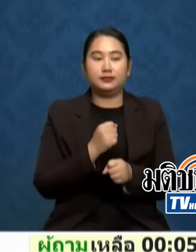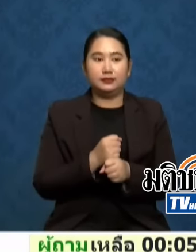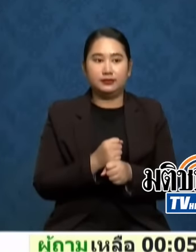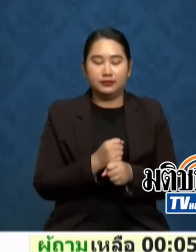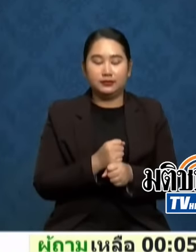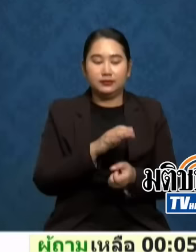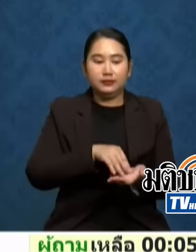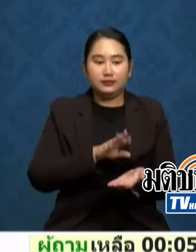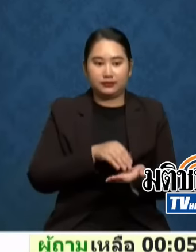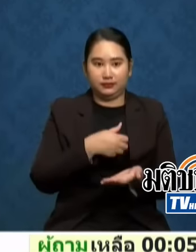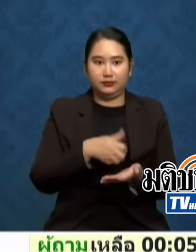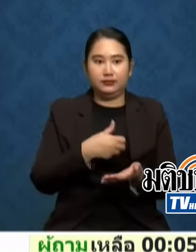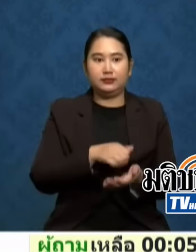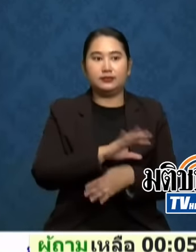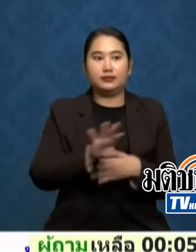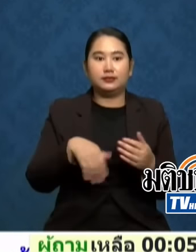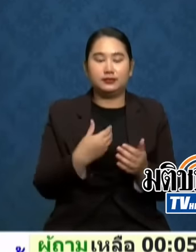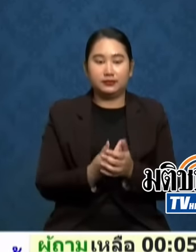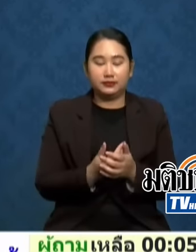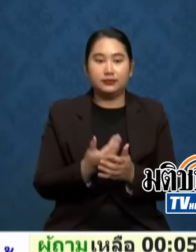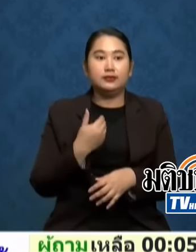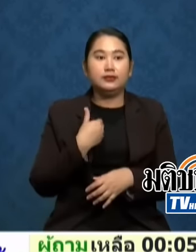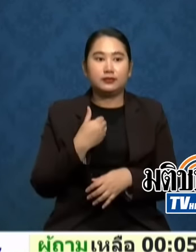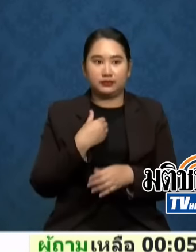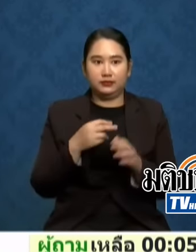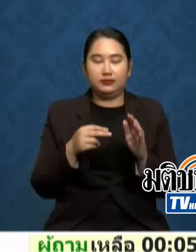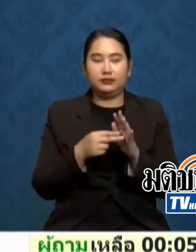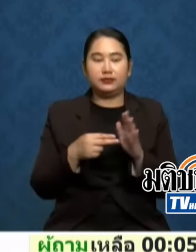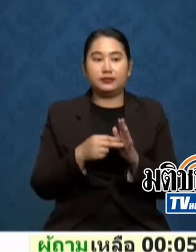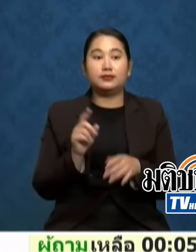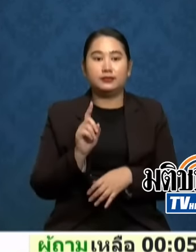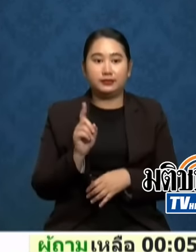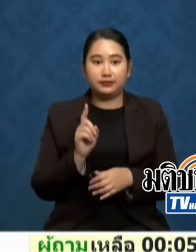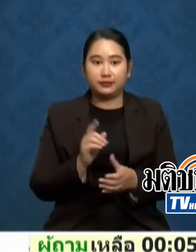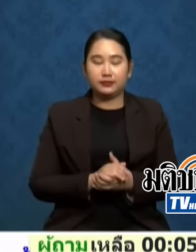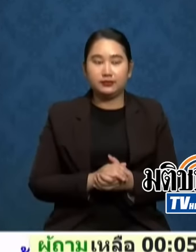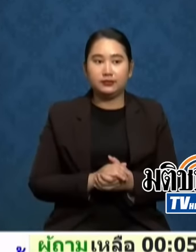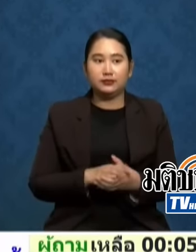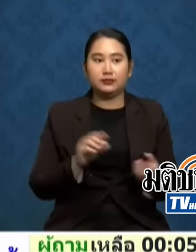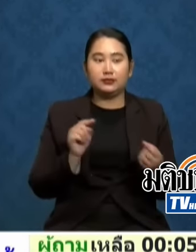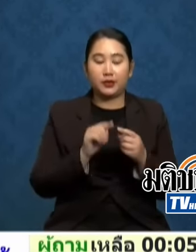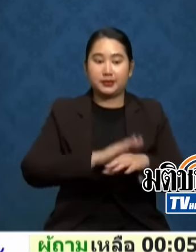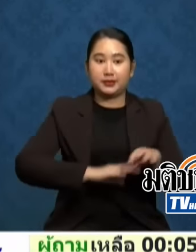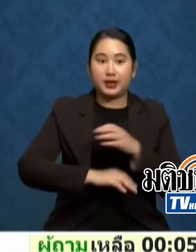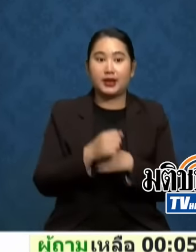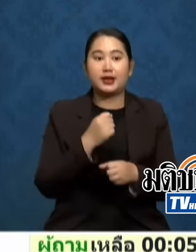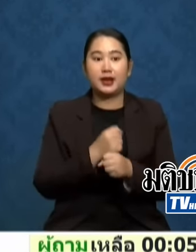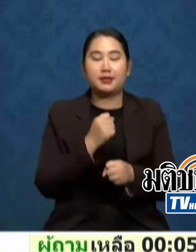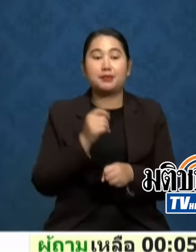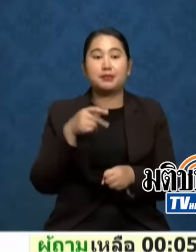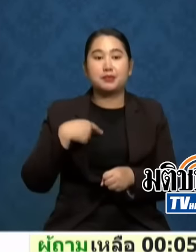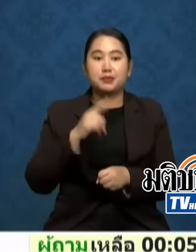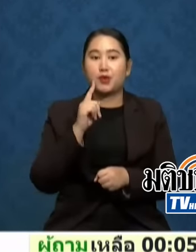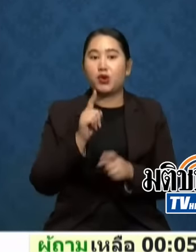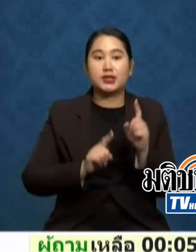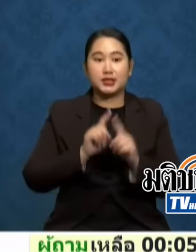ทั้งหมดเนี่ยนะครับที่นำสามารถแจ้งเตือนแล้วมันเป็นเรื่องที่ใช้ในทางปฏิบัติและเกิดประโยชน์สูงสุดน